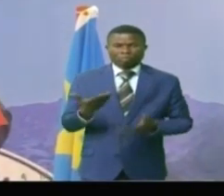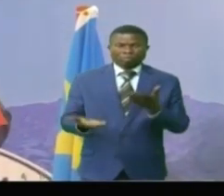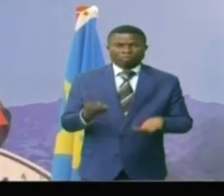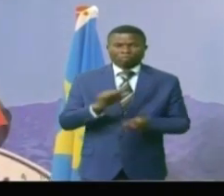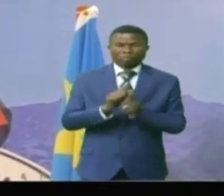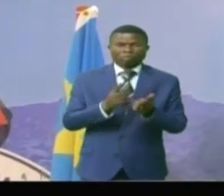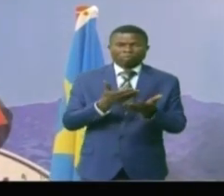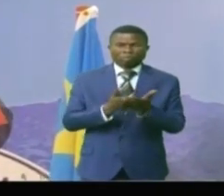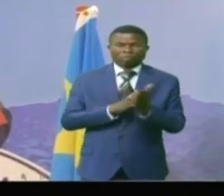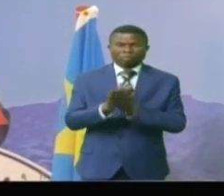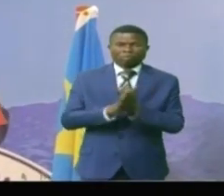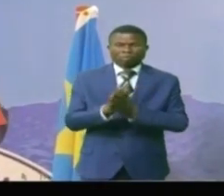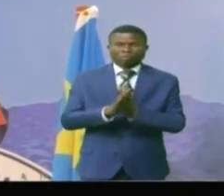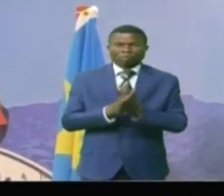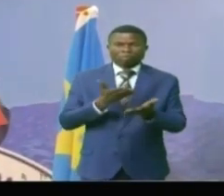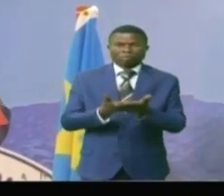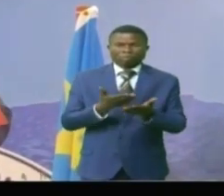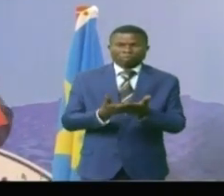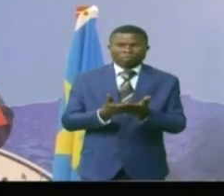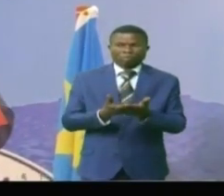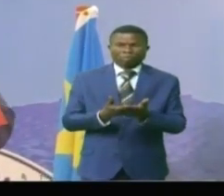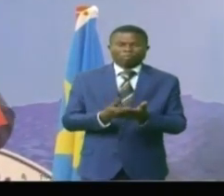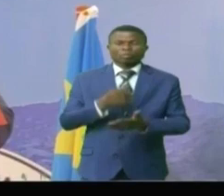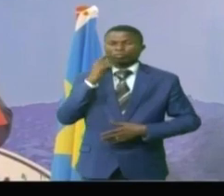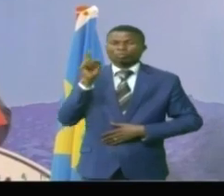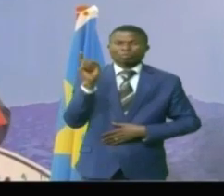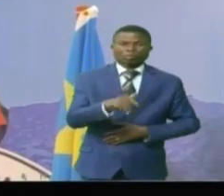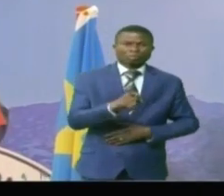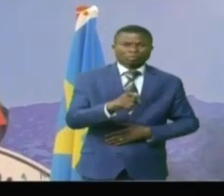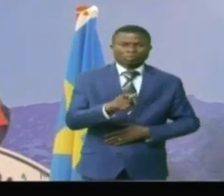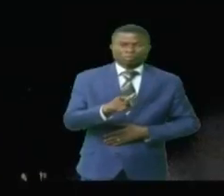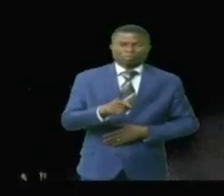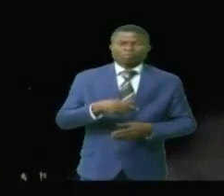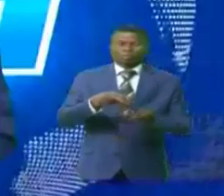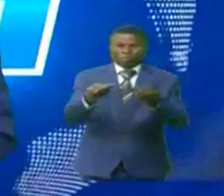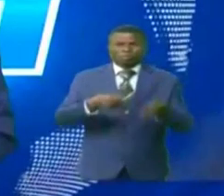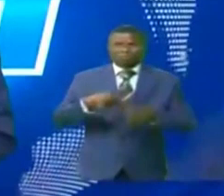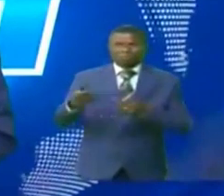de construction, peinent à s'imposer sur les marchés.